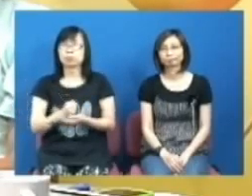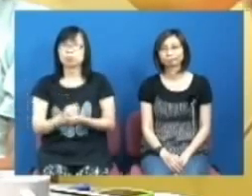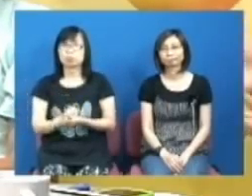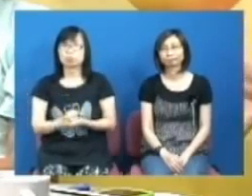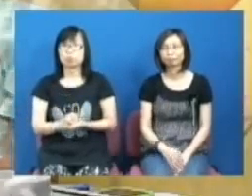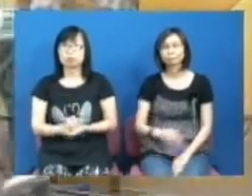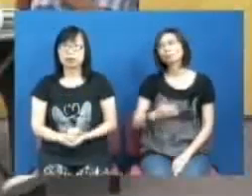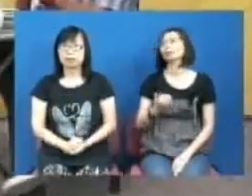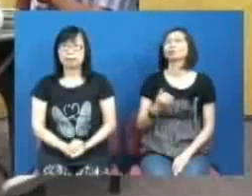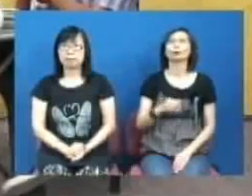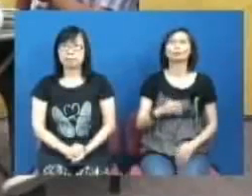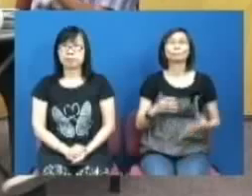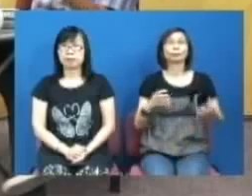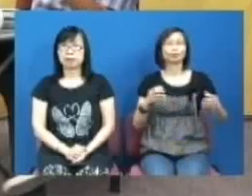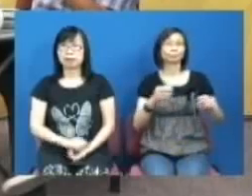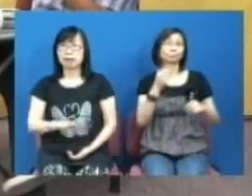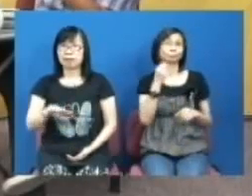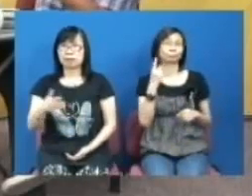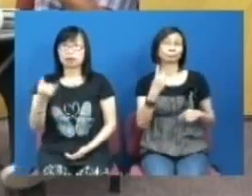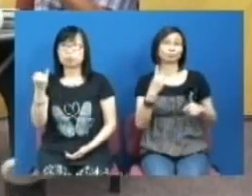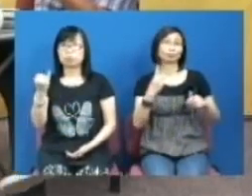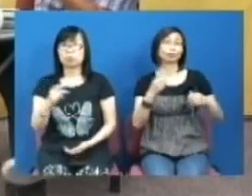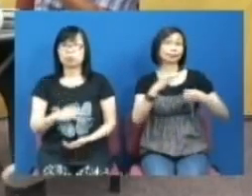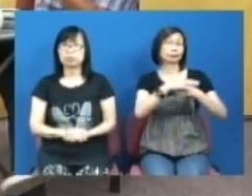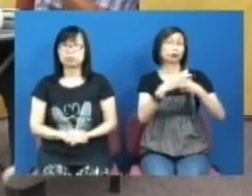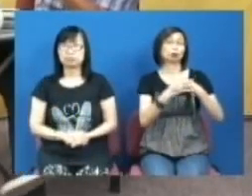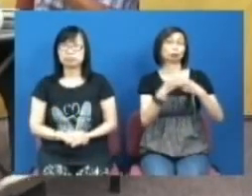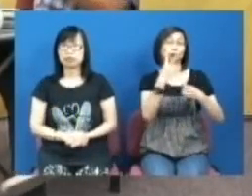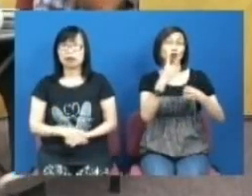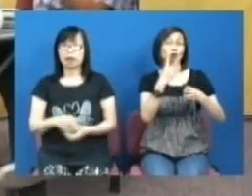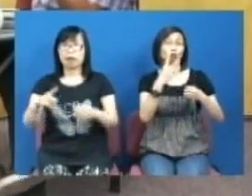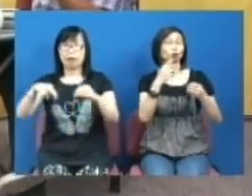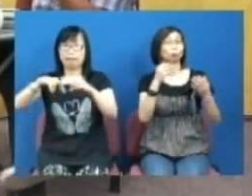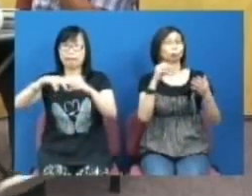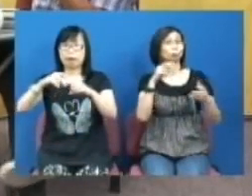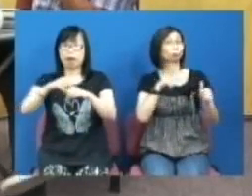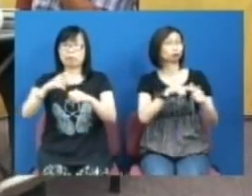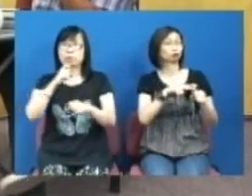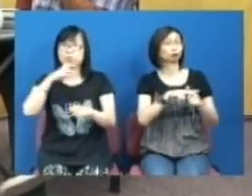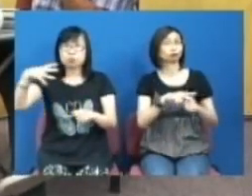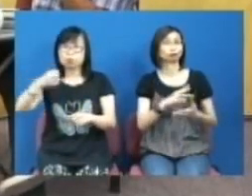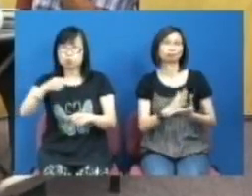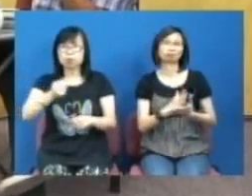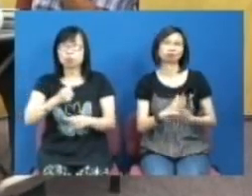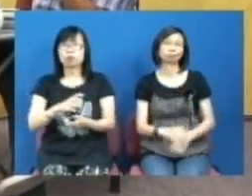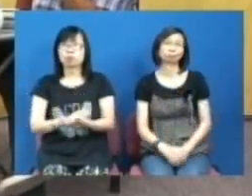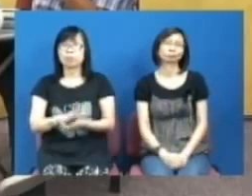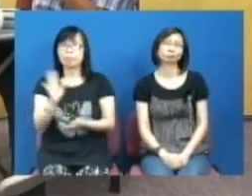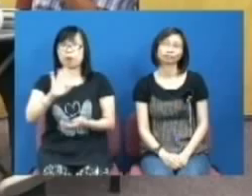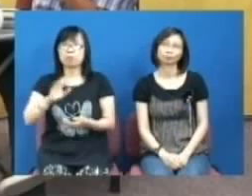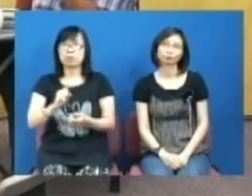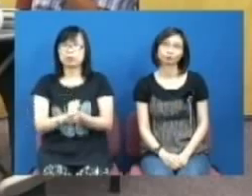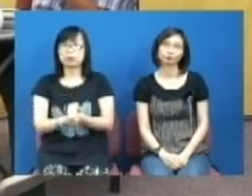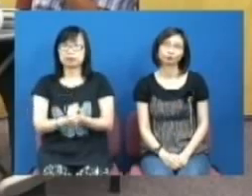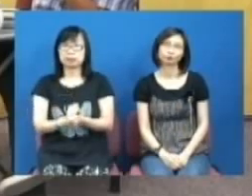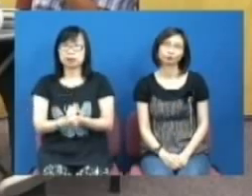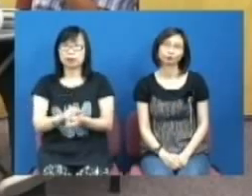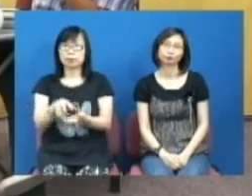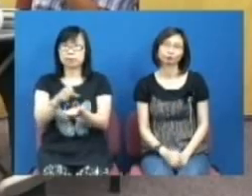即是他為一國兩制其實都是一個有限， 但他這個都錯，因為波蘭的有限主權論只不過是說不能夠觸及蘇聯